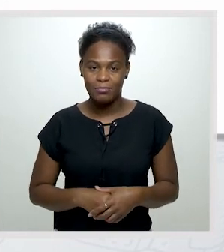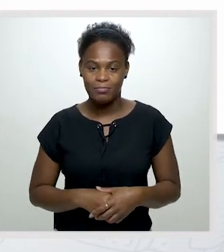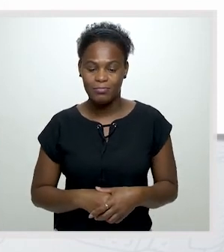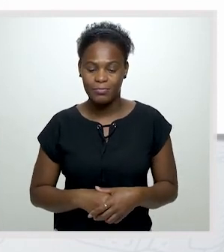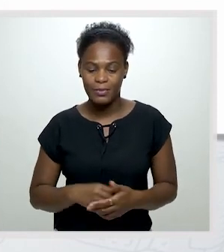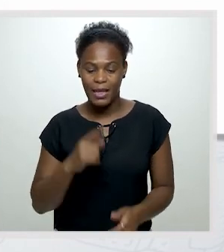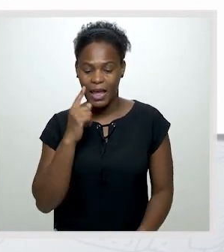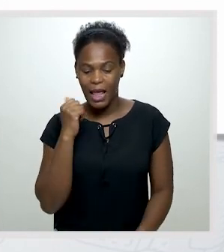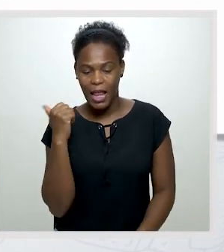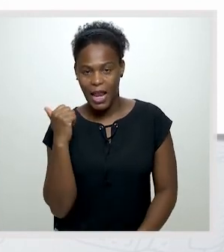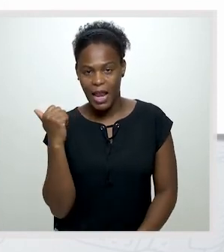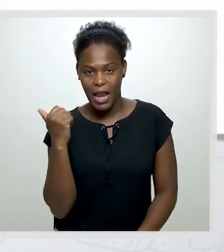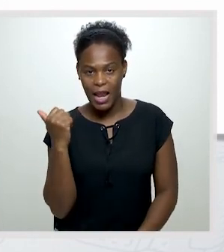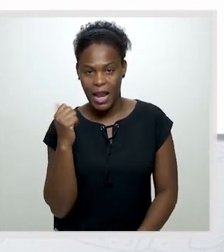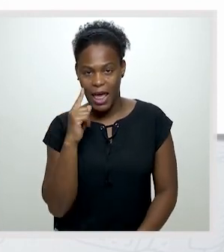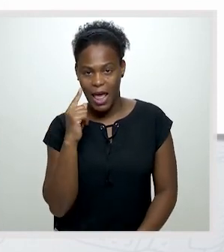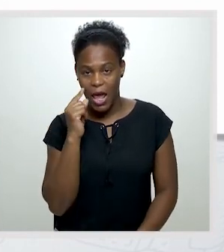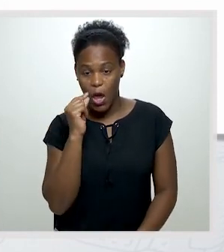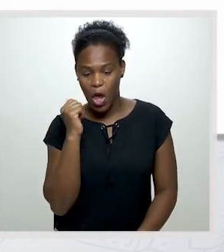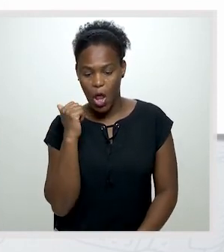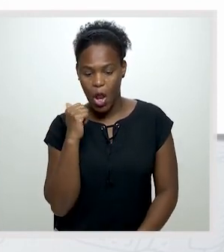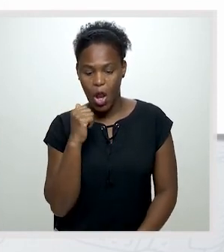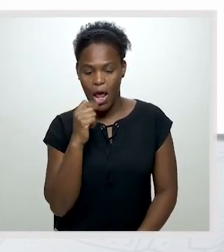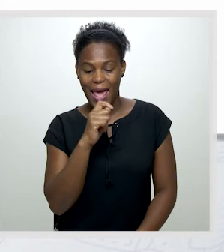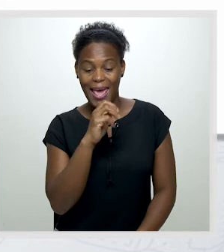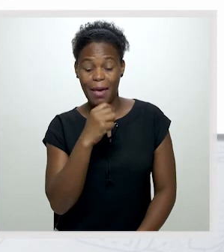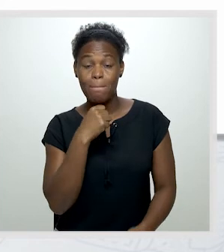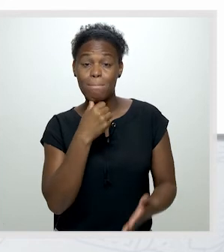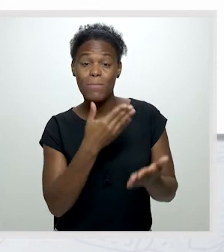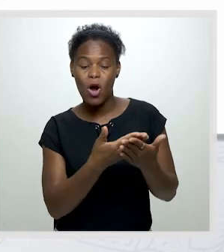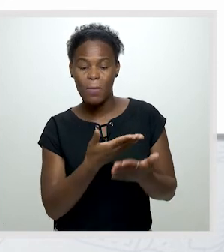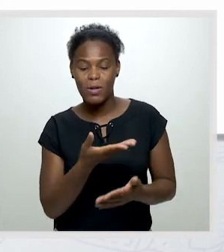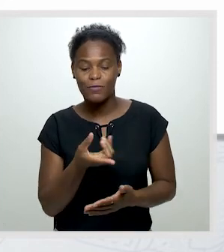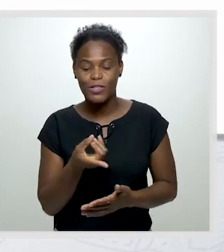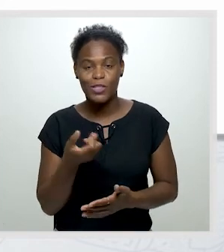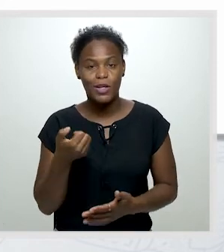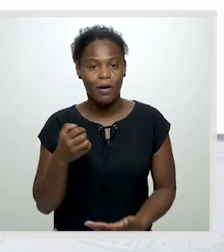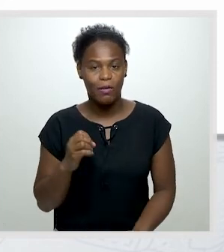Il est mort en 1950.